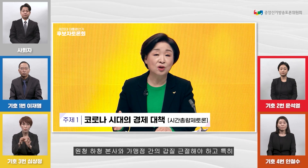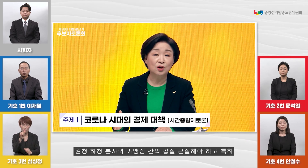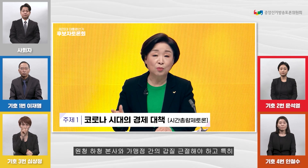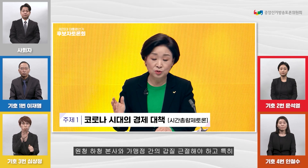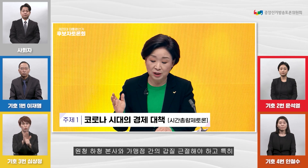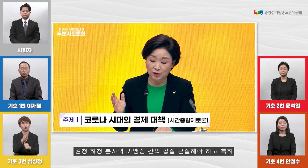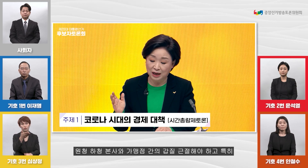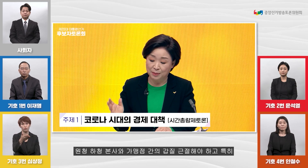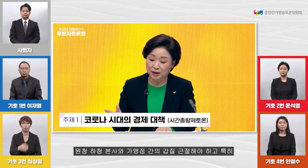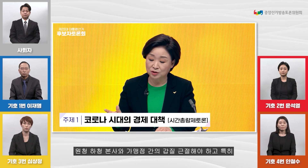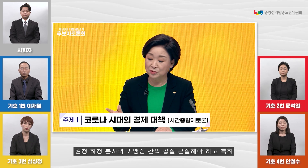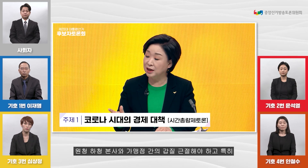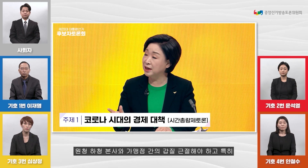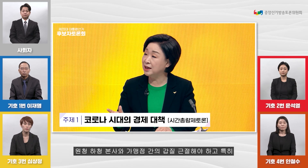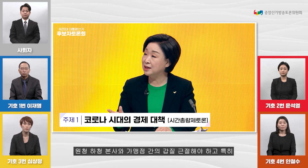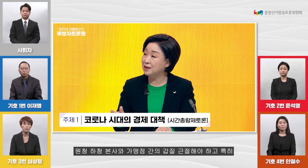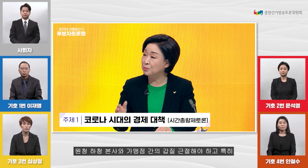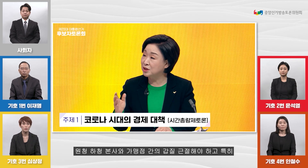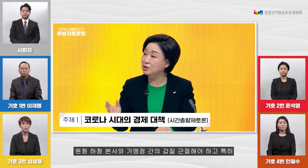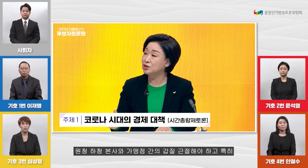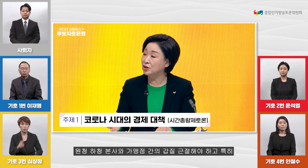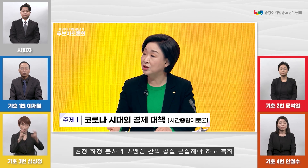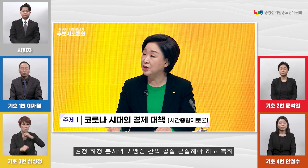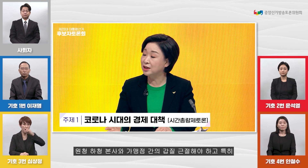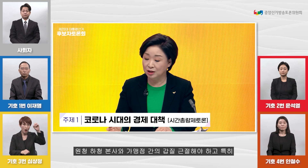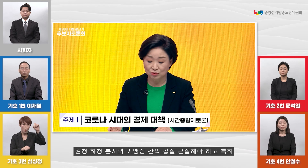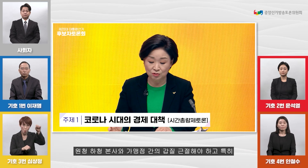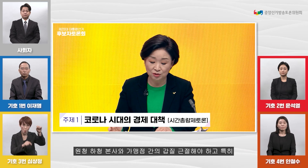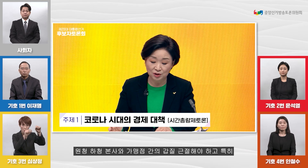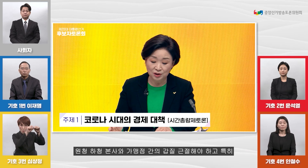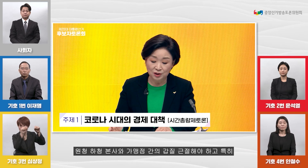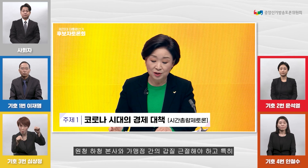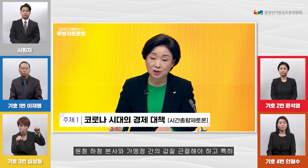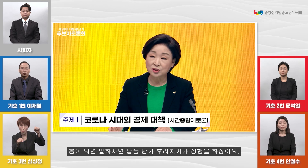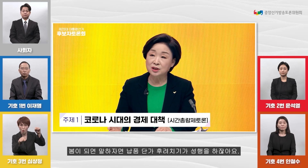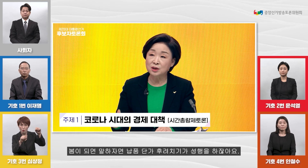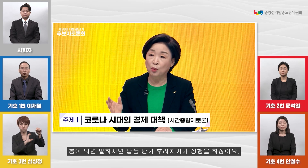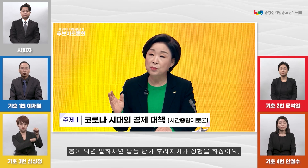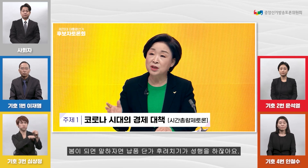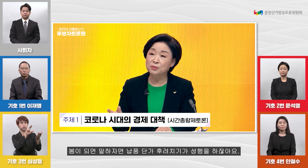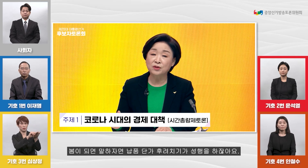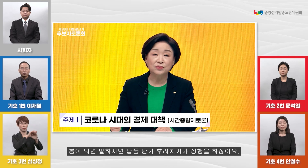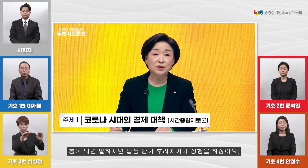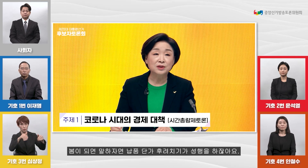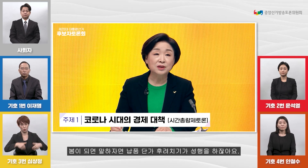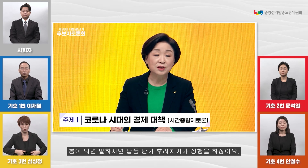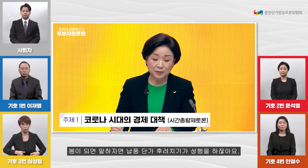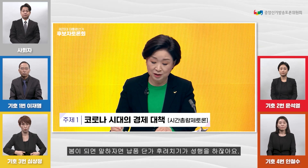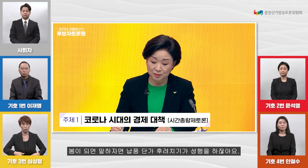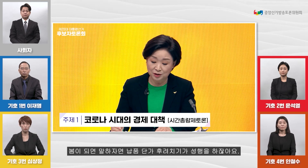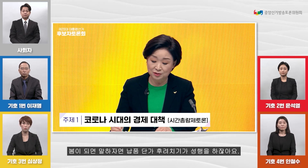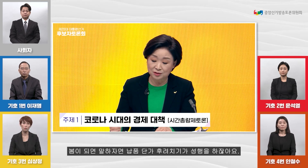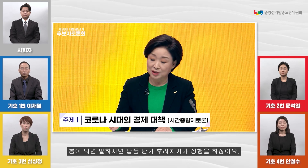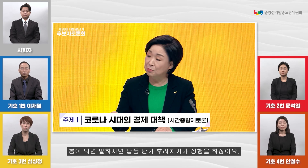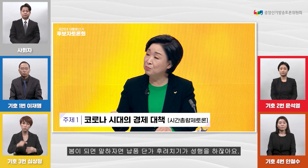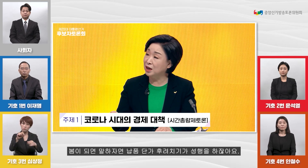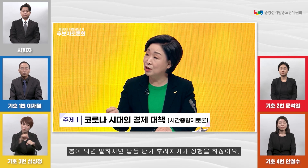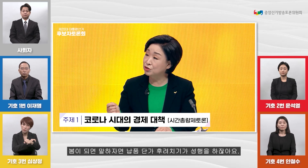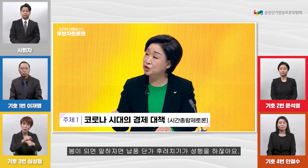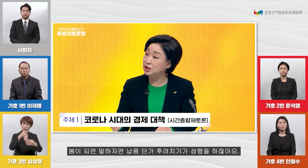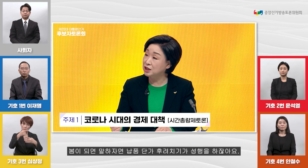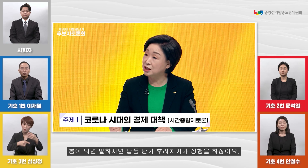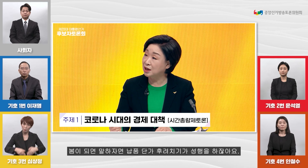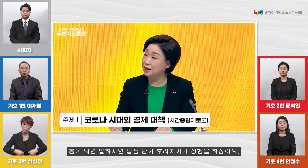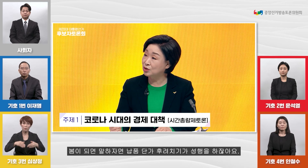하청, 본사와 가맹점 간에 갑질 근절해야 되고 특히 이 봄이 되면 말하자면 그 납품